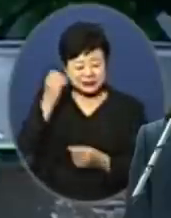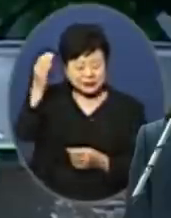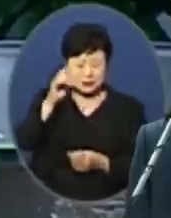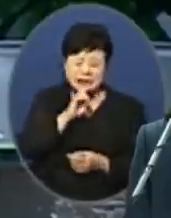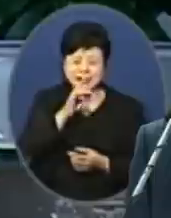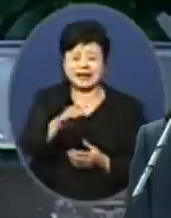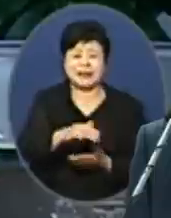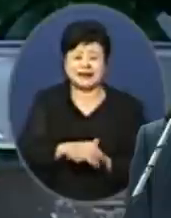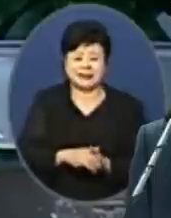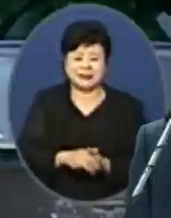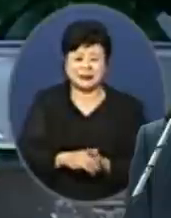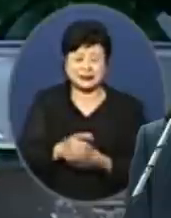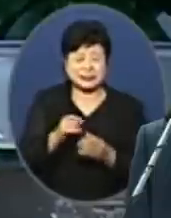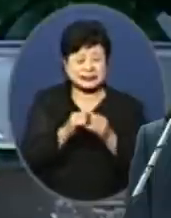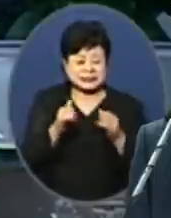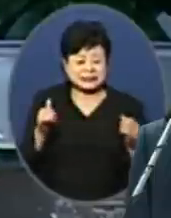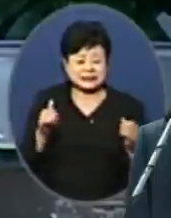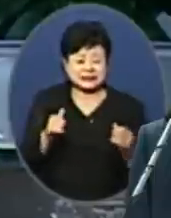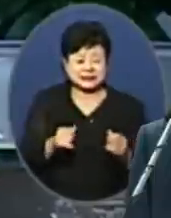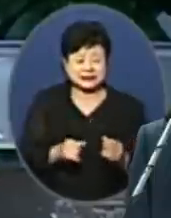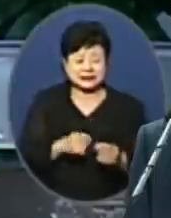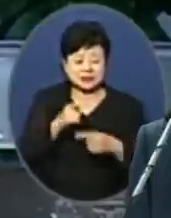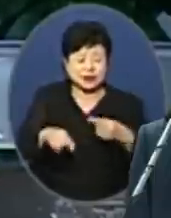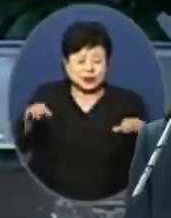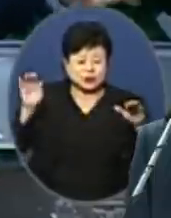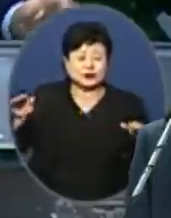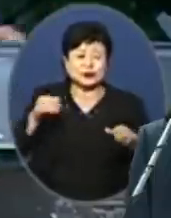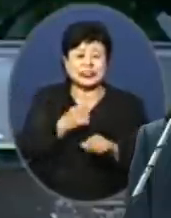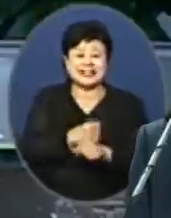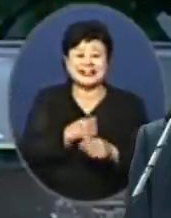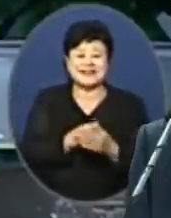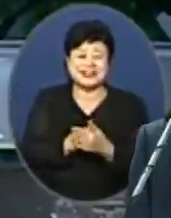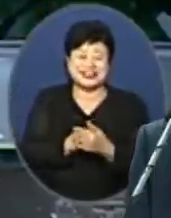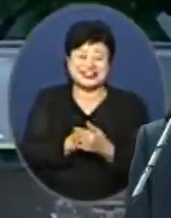잊어버리면 이 사람은 이래가 더 합격되는데